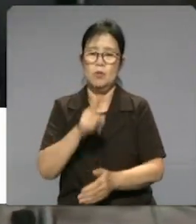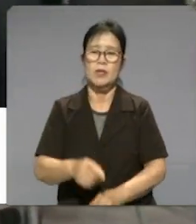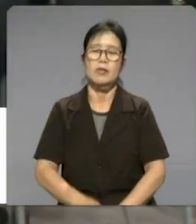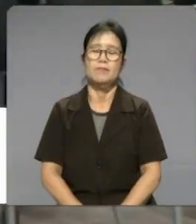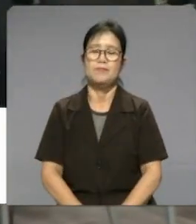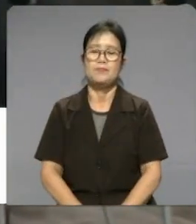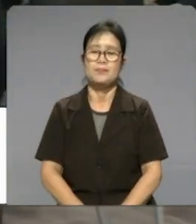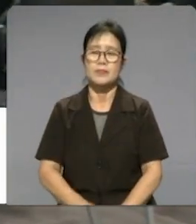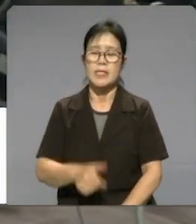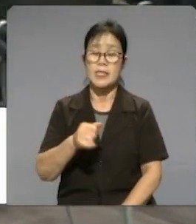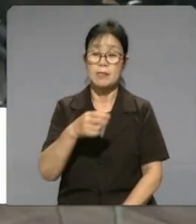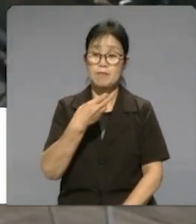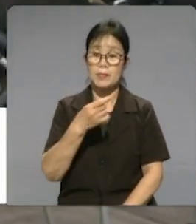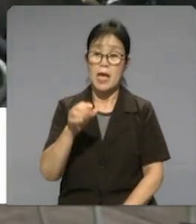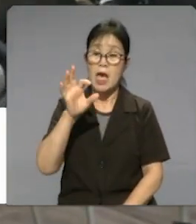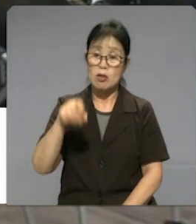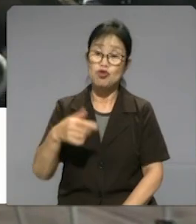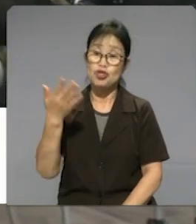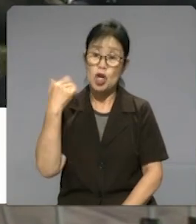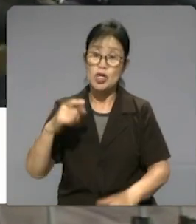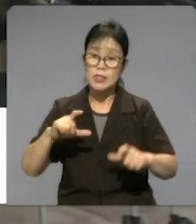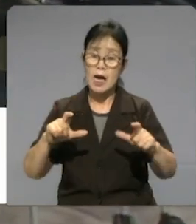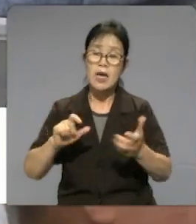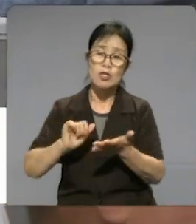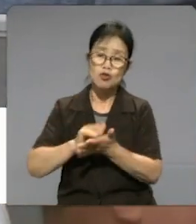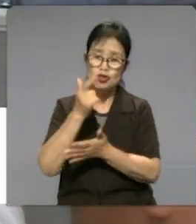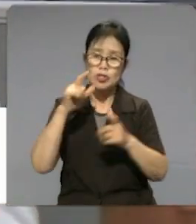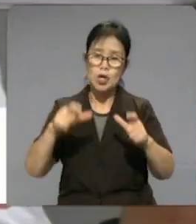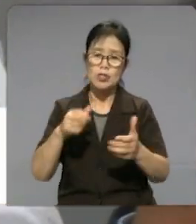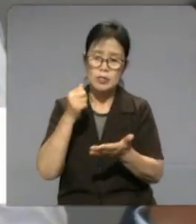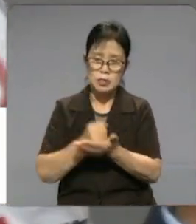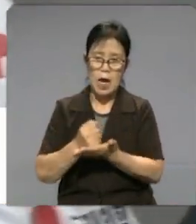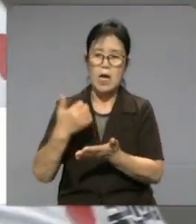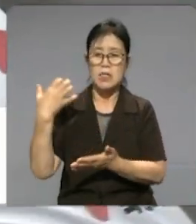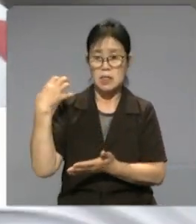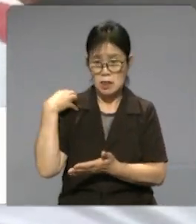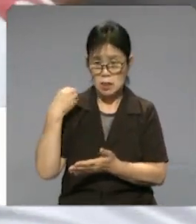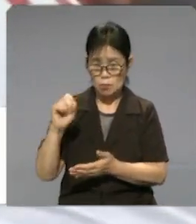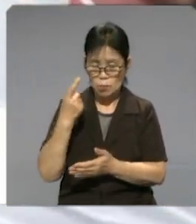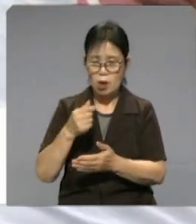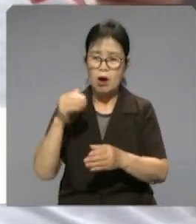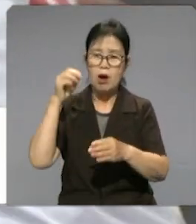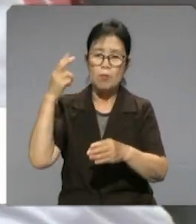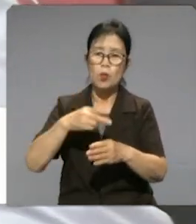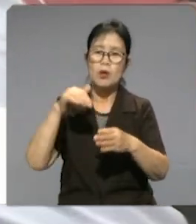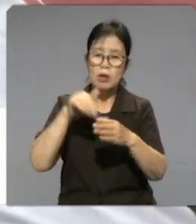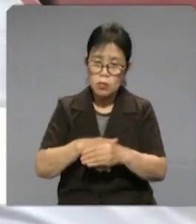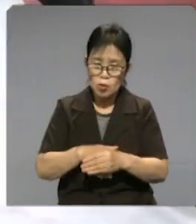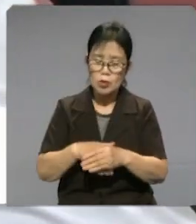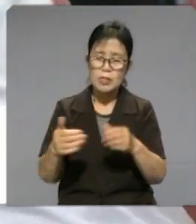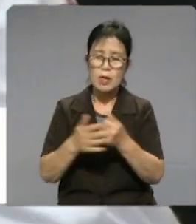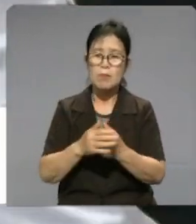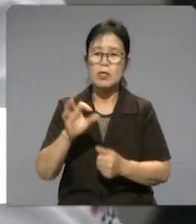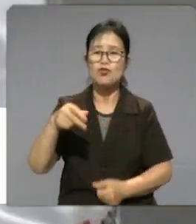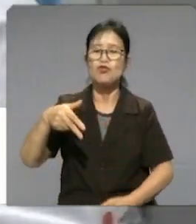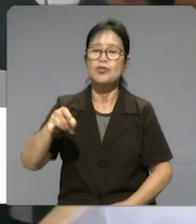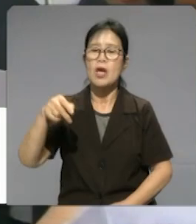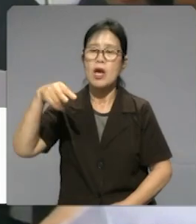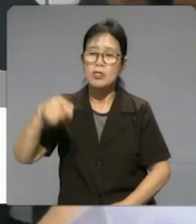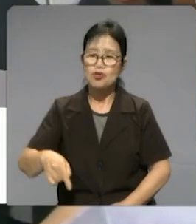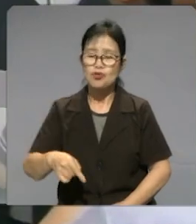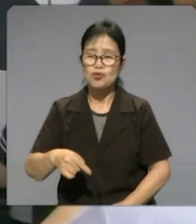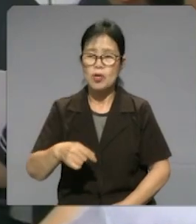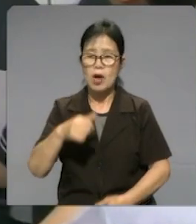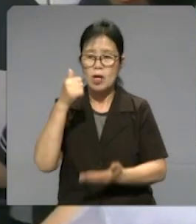김태우 전 강서구청장의 귀책사유로 인한 보궐선거라는 주장엔 유재수와 조국이 감찰 무마한 것이